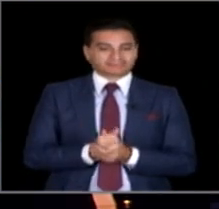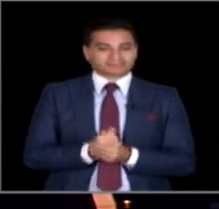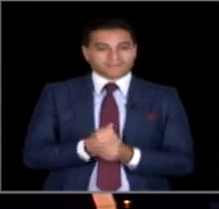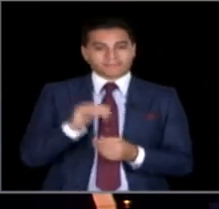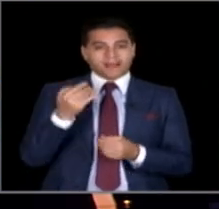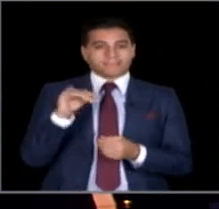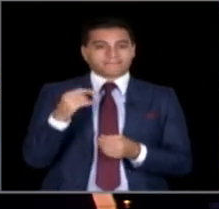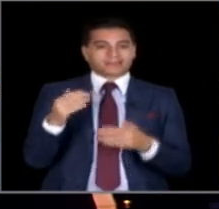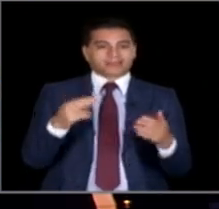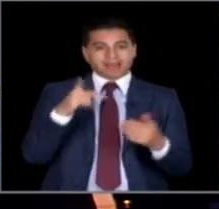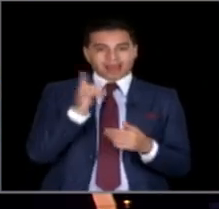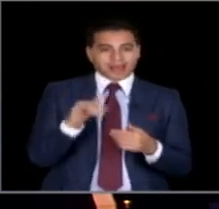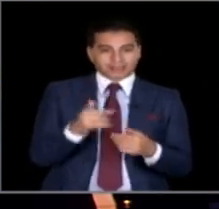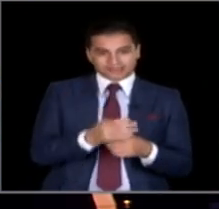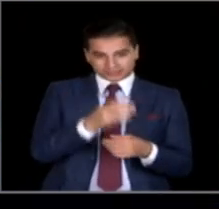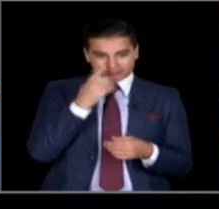محمد علي.